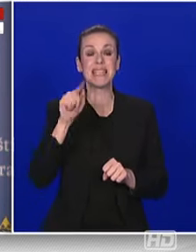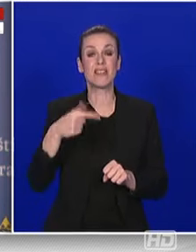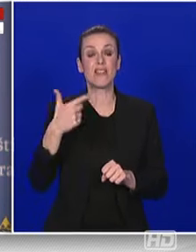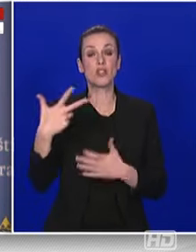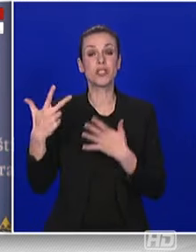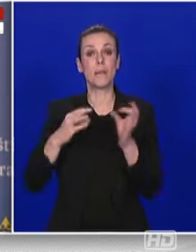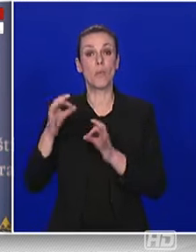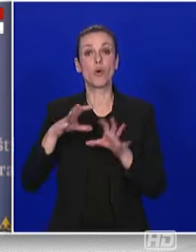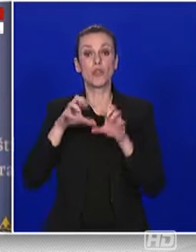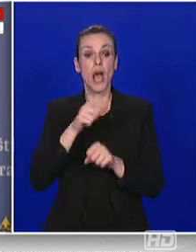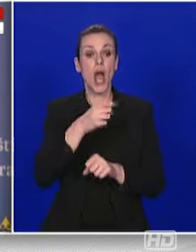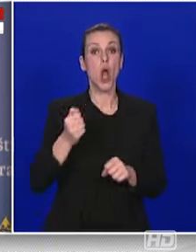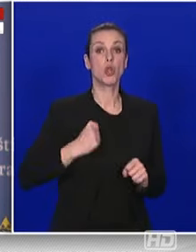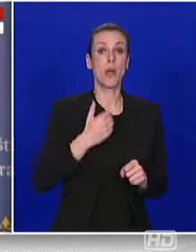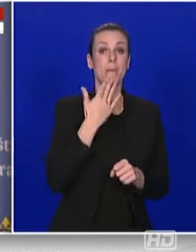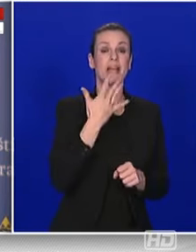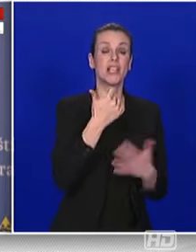43,28%, u Dubravi